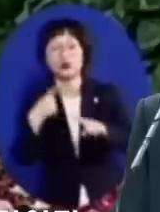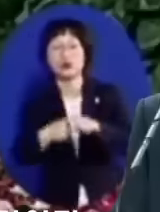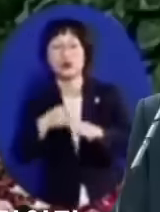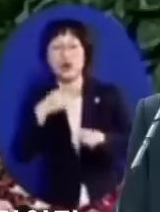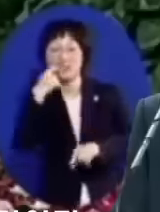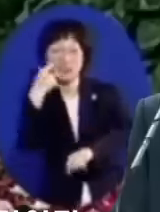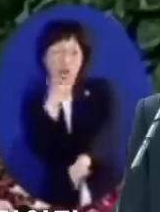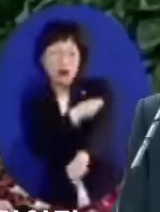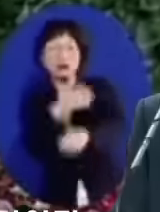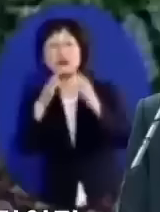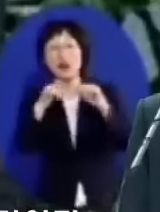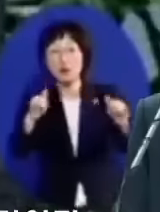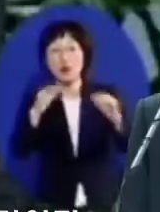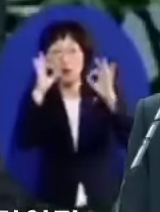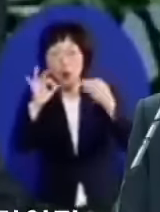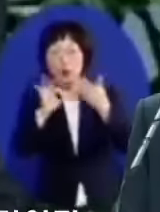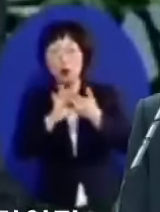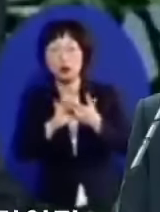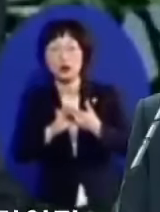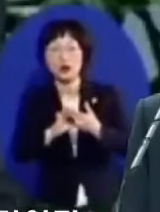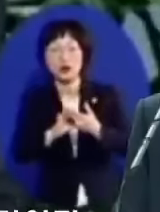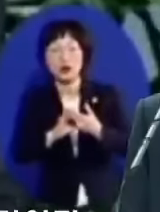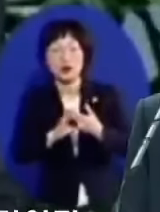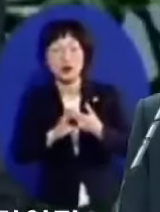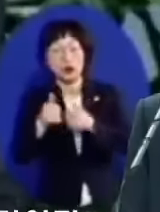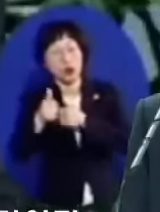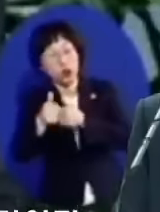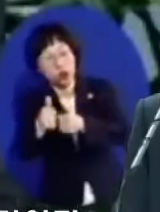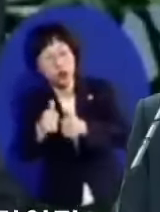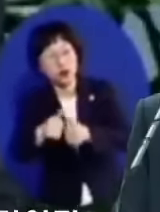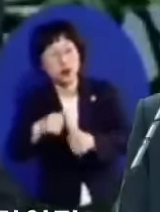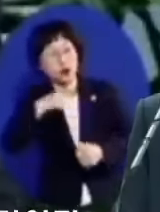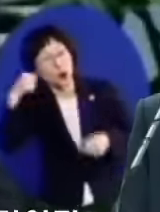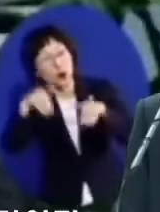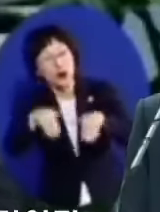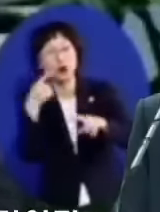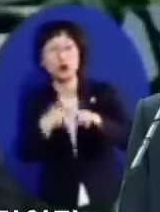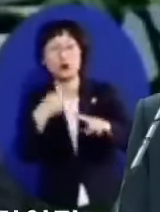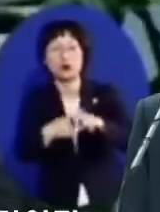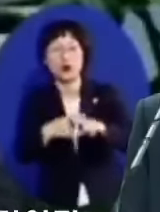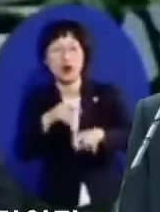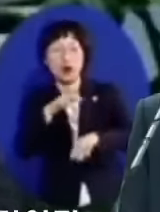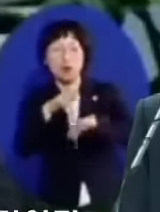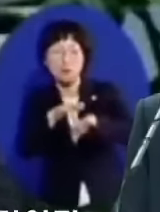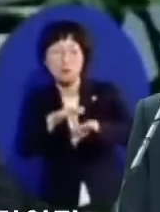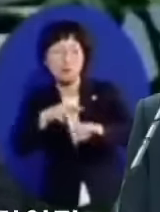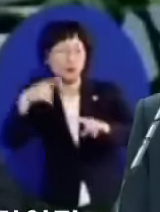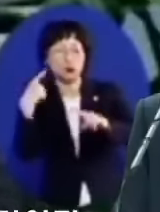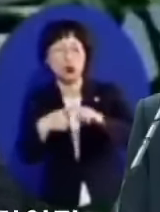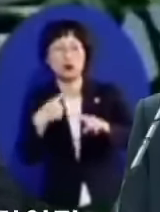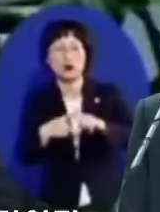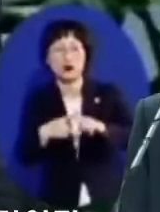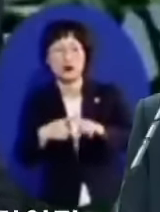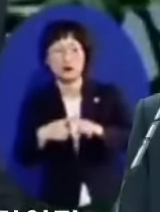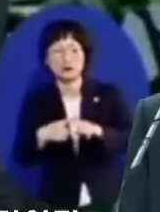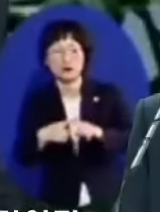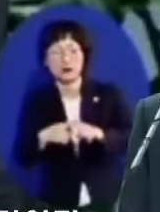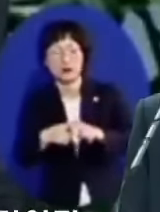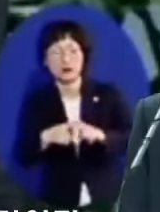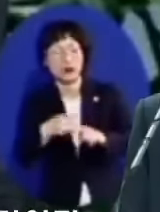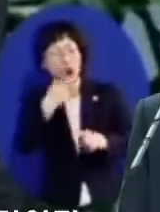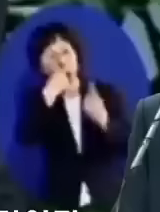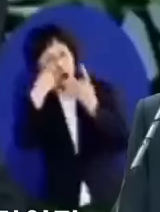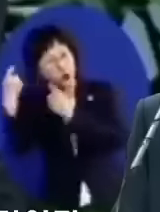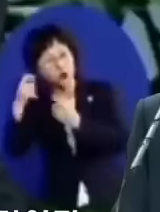사람, 마약의 노리개요. 노예인 것입니다. 그 악마적인 요청에 이겨낼 수